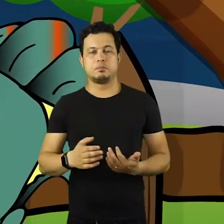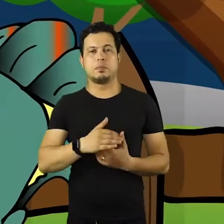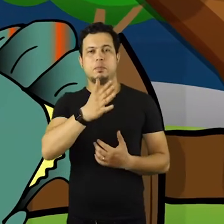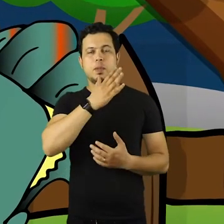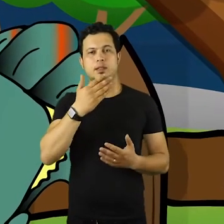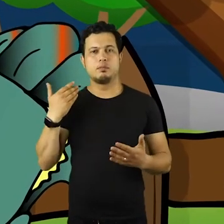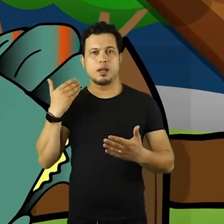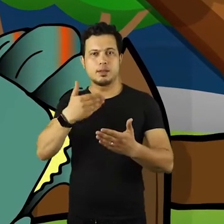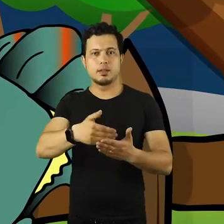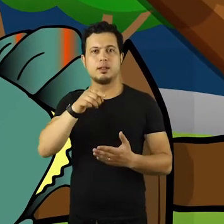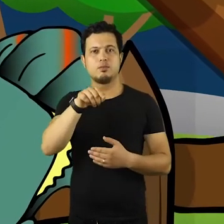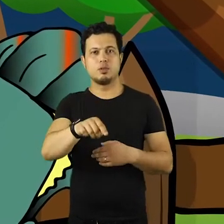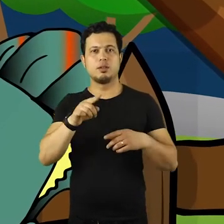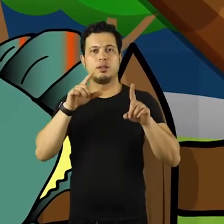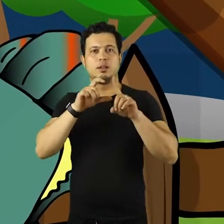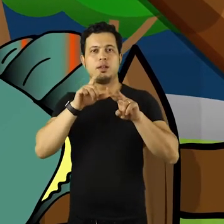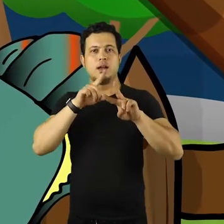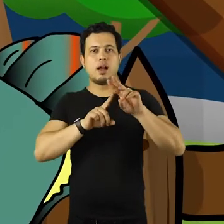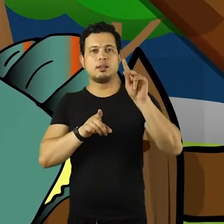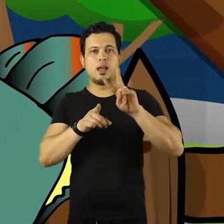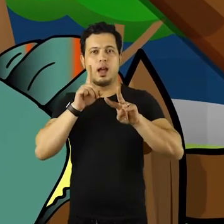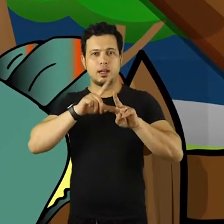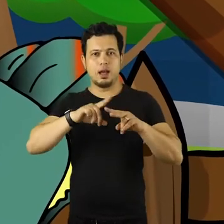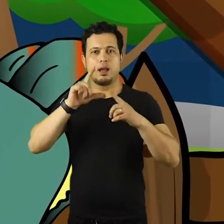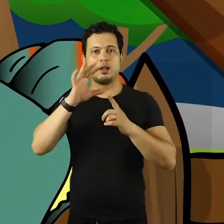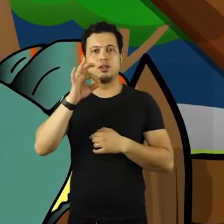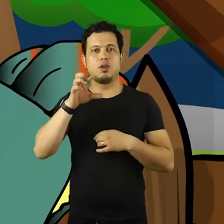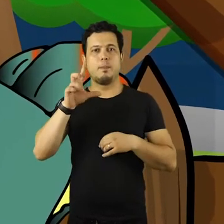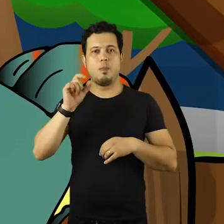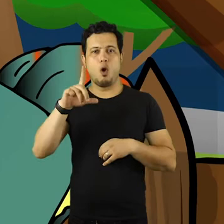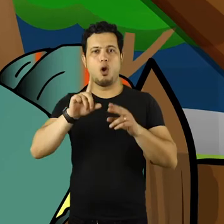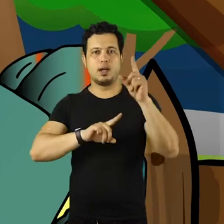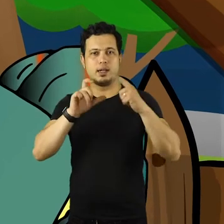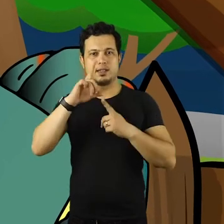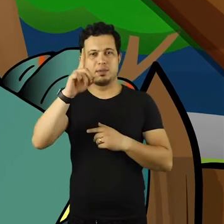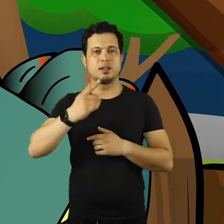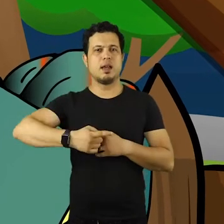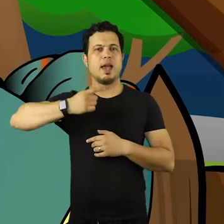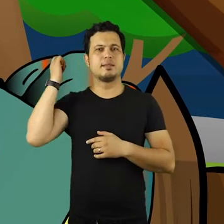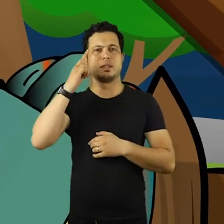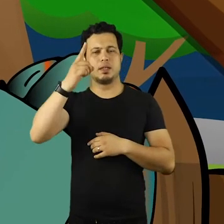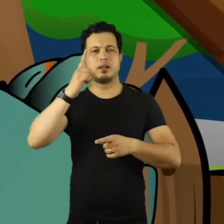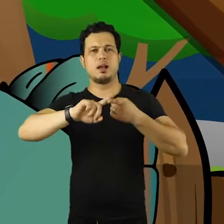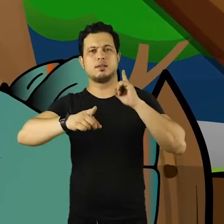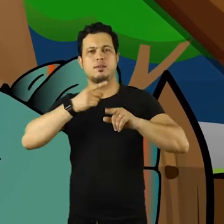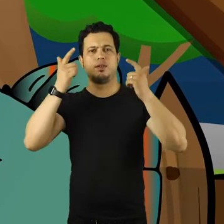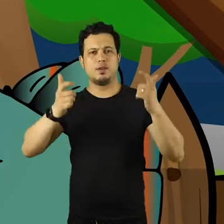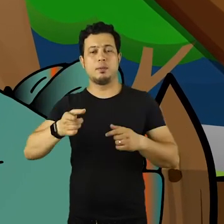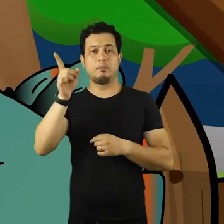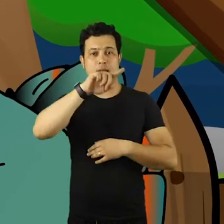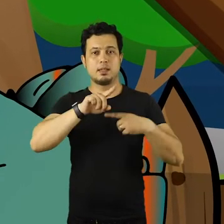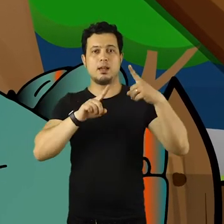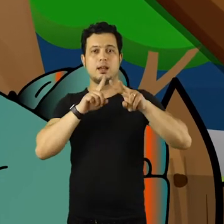Bildiğim kadarıyla Çal'da Dinosopolis adında bir antik kent ve Apollon Lermonos adında bir tapınak